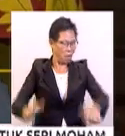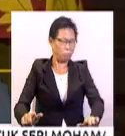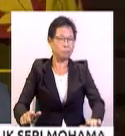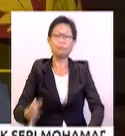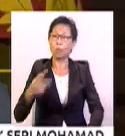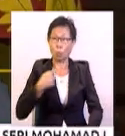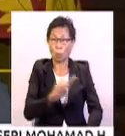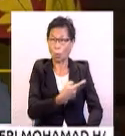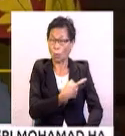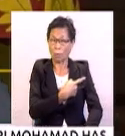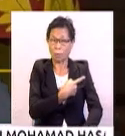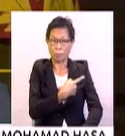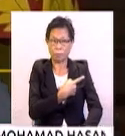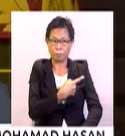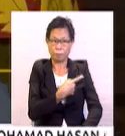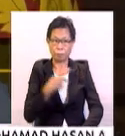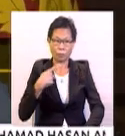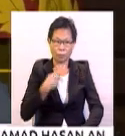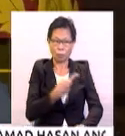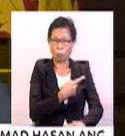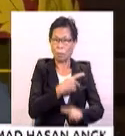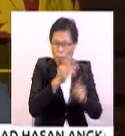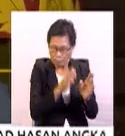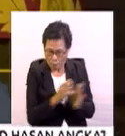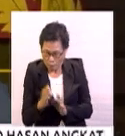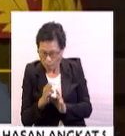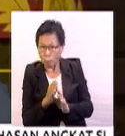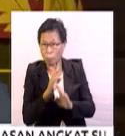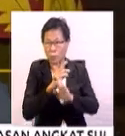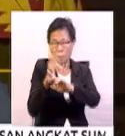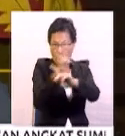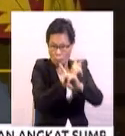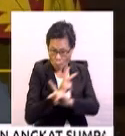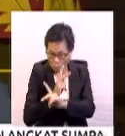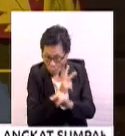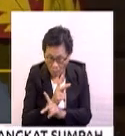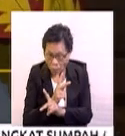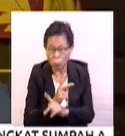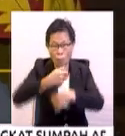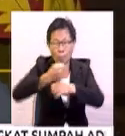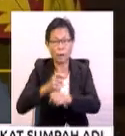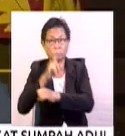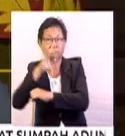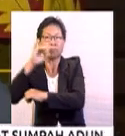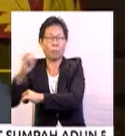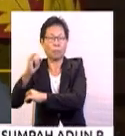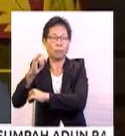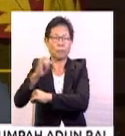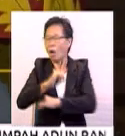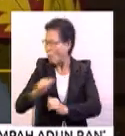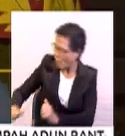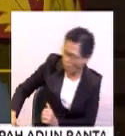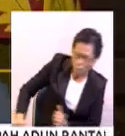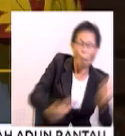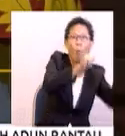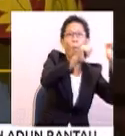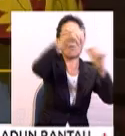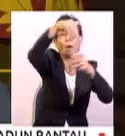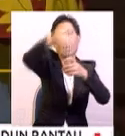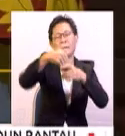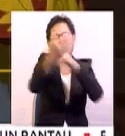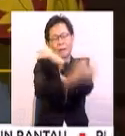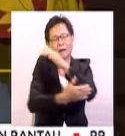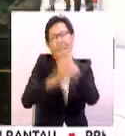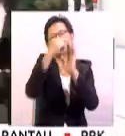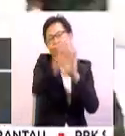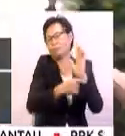we are prepared to take all measures necessary to ensure that terrorism is contained and wiped out in this